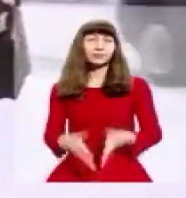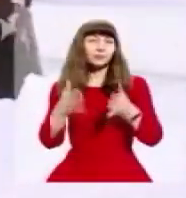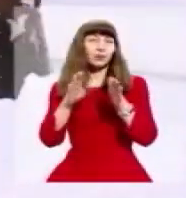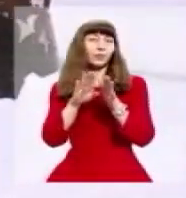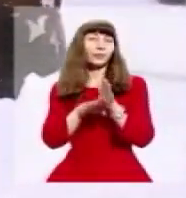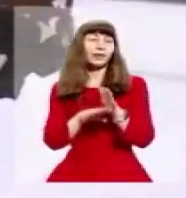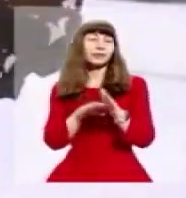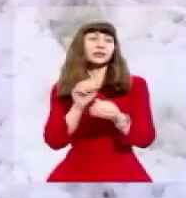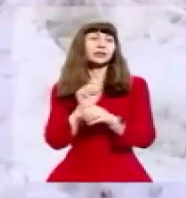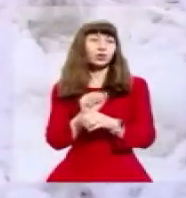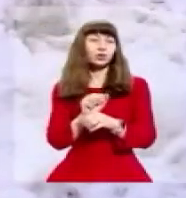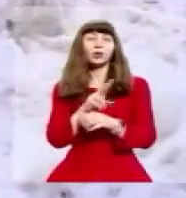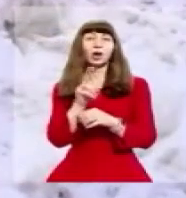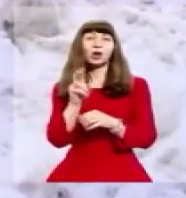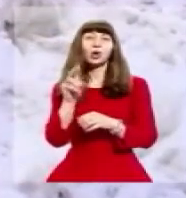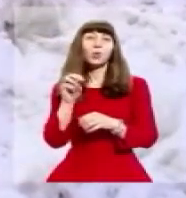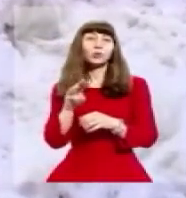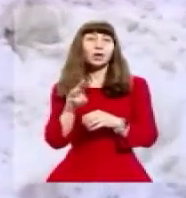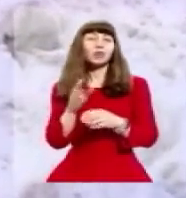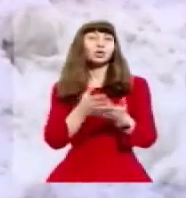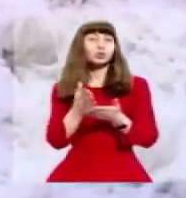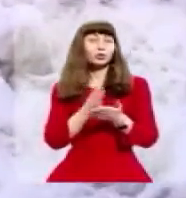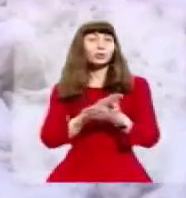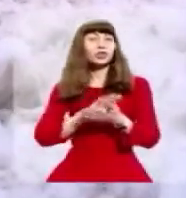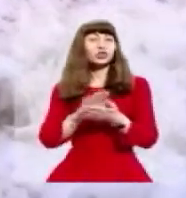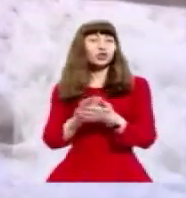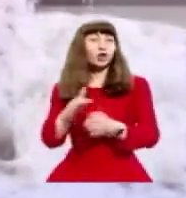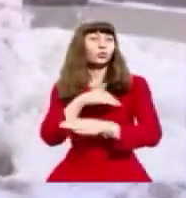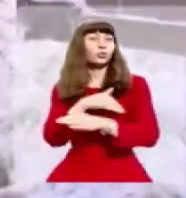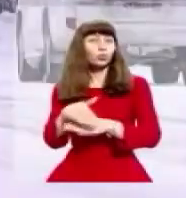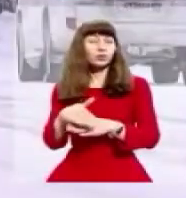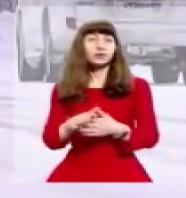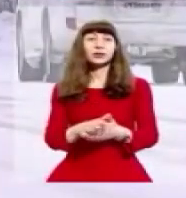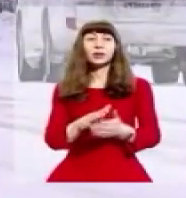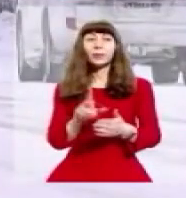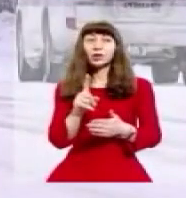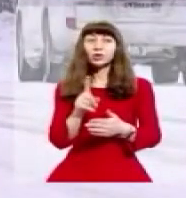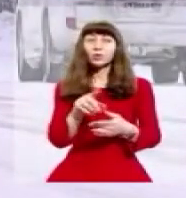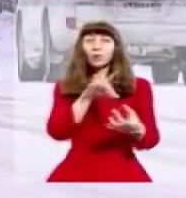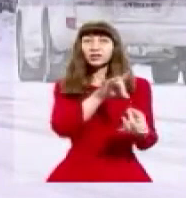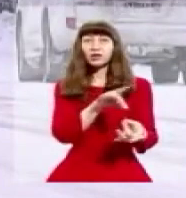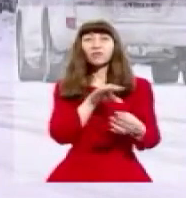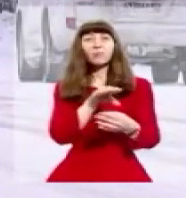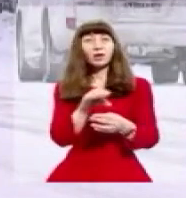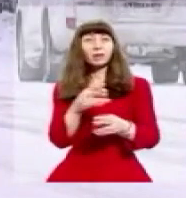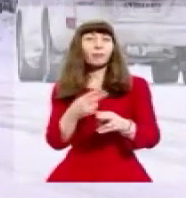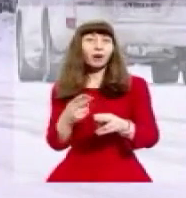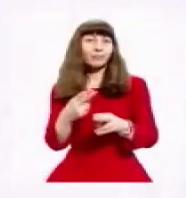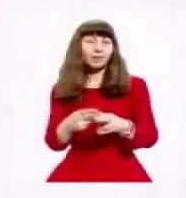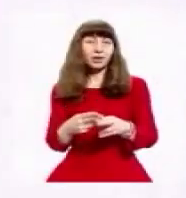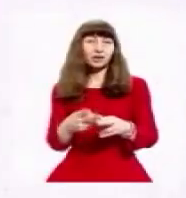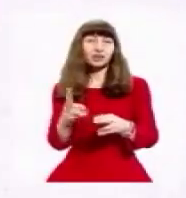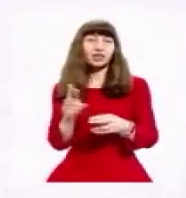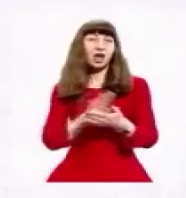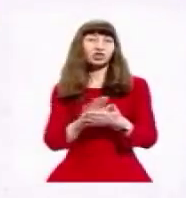Дороги без заторов. Как коммунальные службы расчищают улицы областного центра? Почему припаркованные авто становятся главным